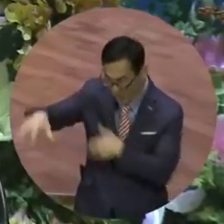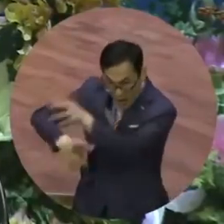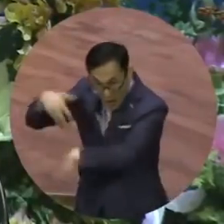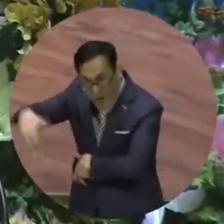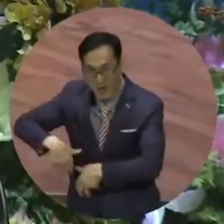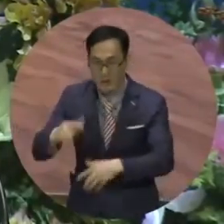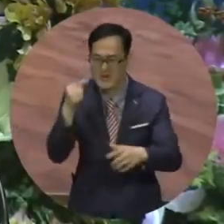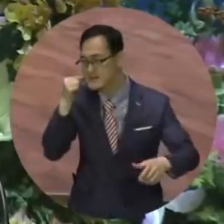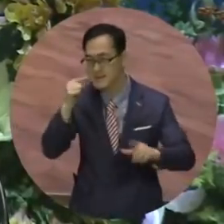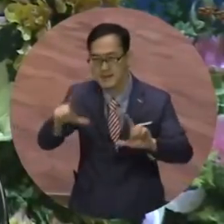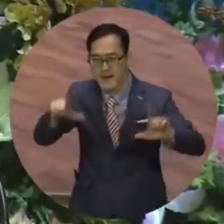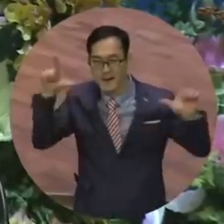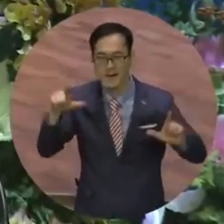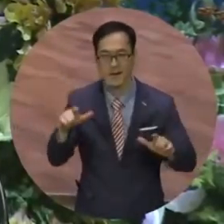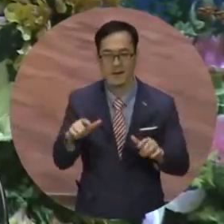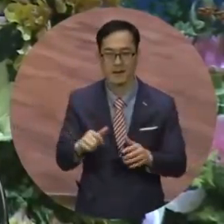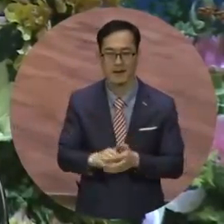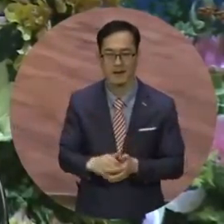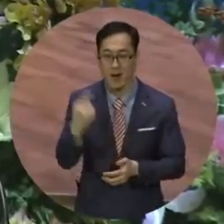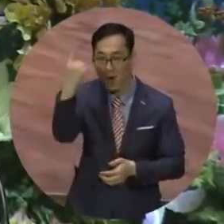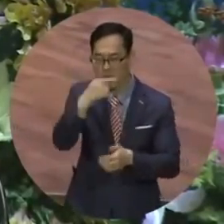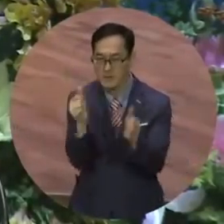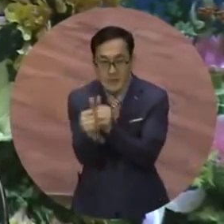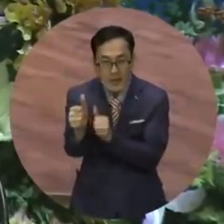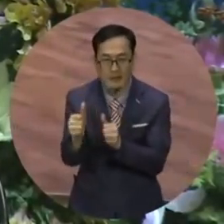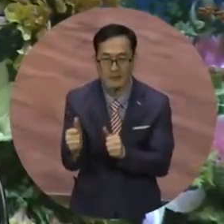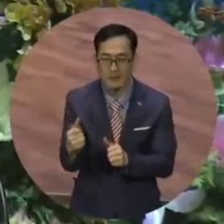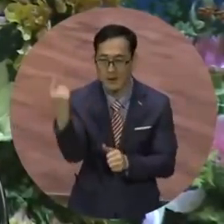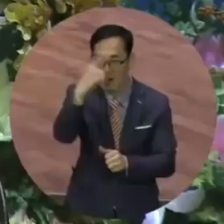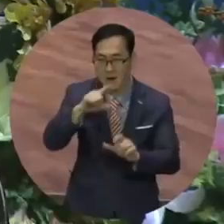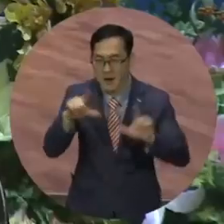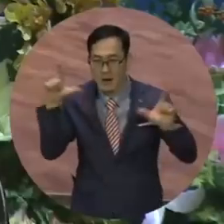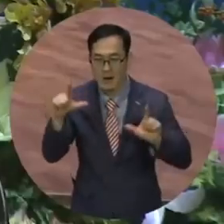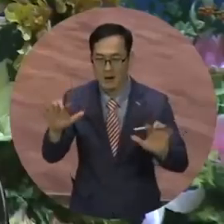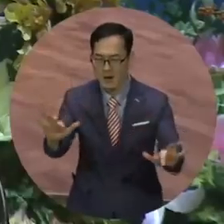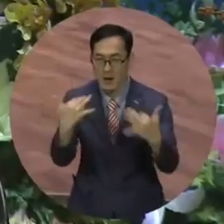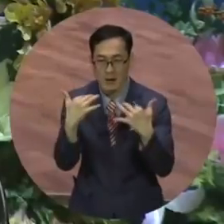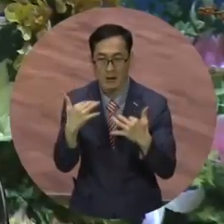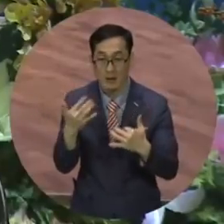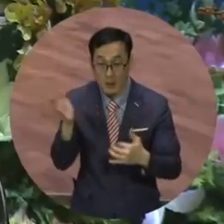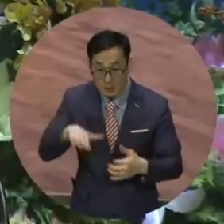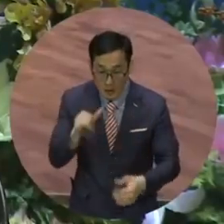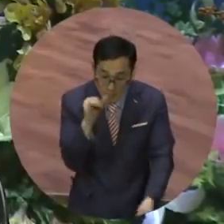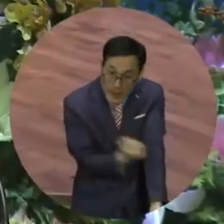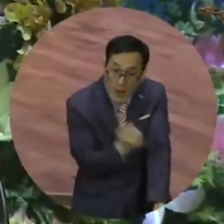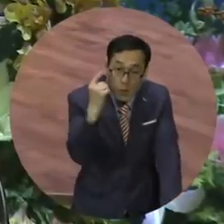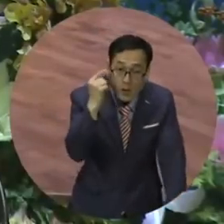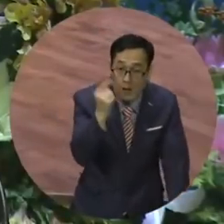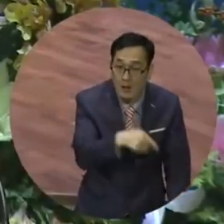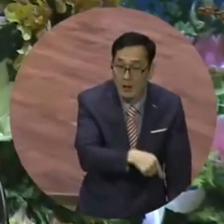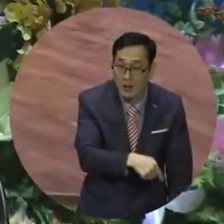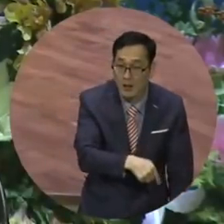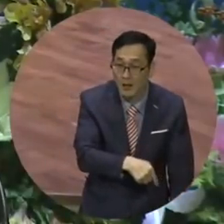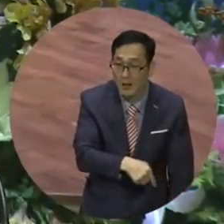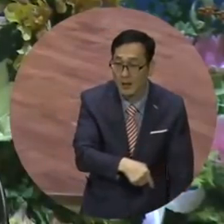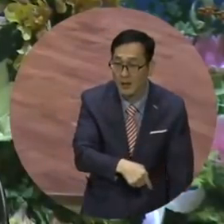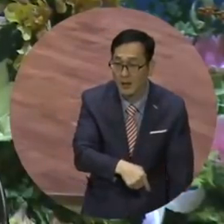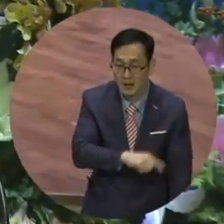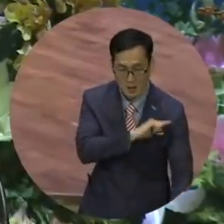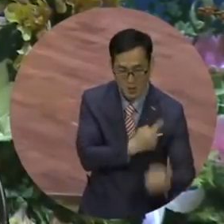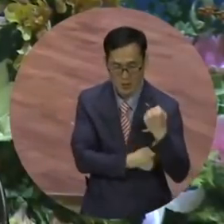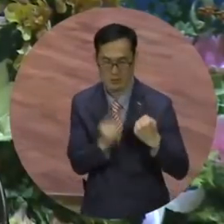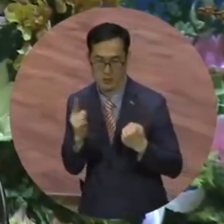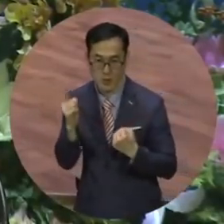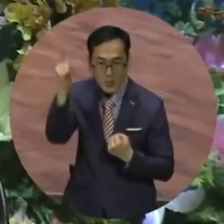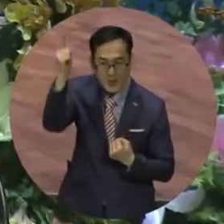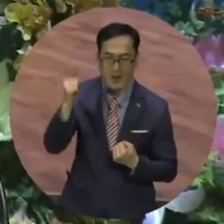태어날 때부터 잘생기게 태어나서 탤런트 하면서 그럼 왜 그런 거 하냐고요. 아니 권력을 한번 했으면 되지. 그걸 막